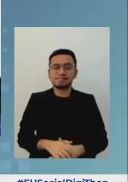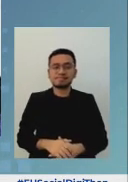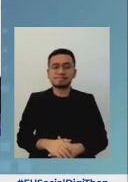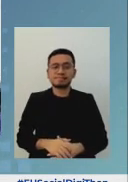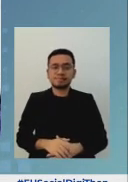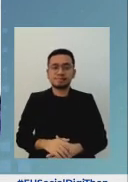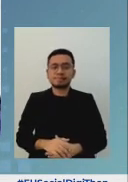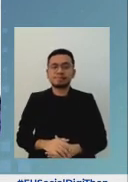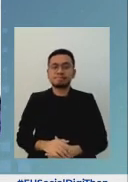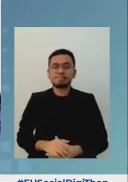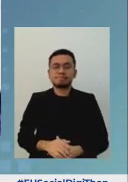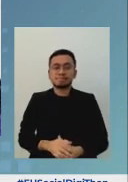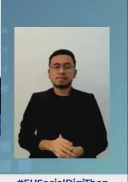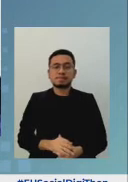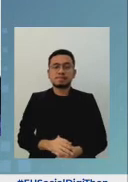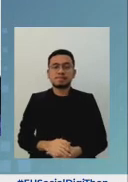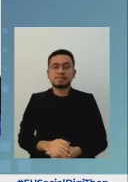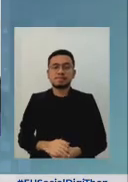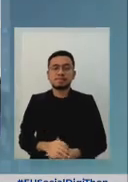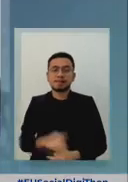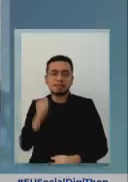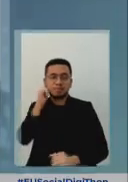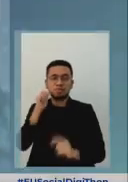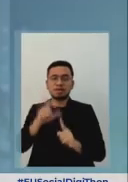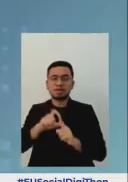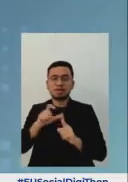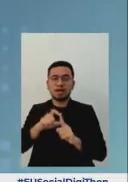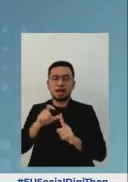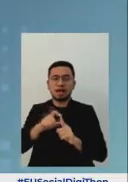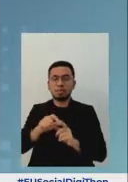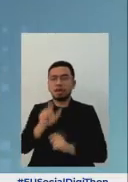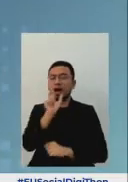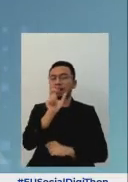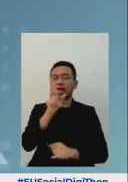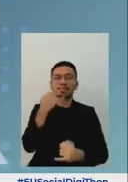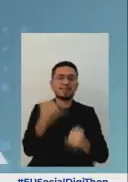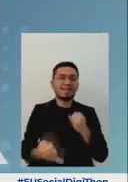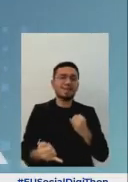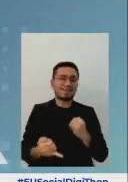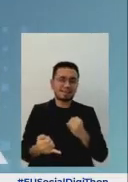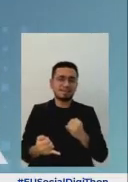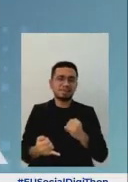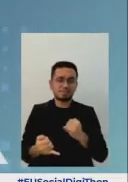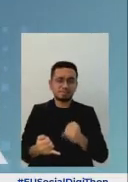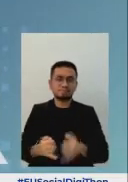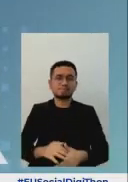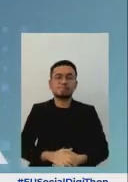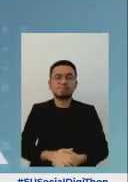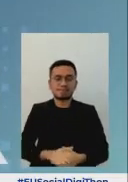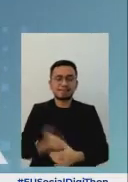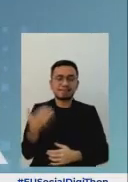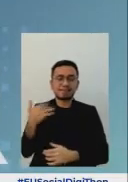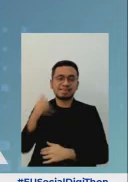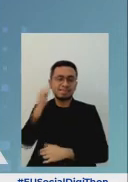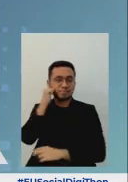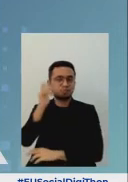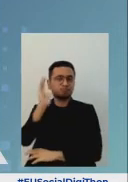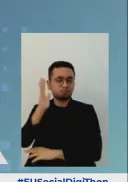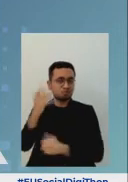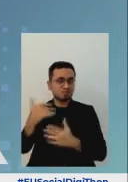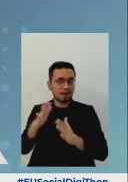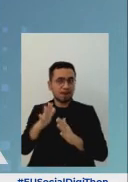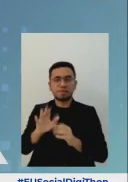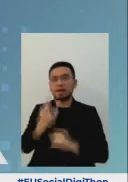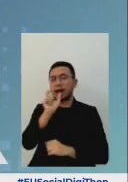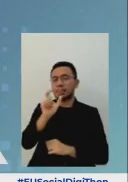Bu meminta Ibu untuk statement terakhir, closing statement tentang kegiatan kita hari ini dari paparan yang Ibu sudah berikan hari ini.